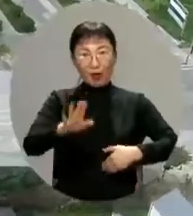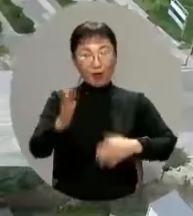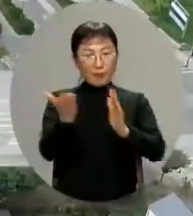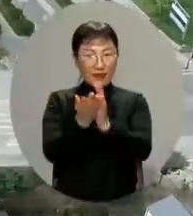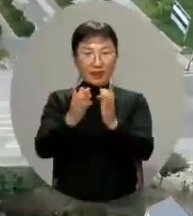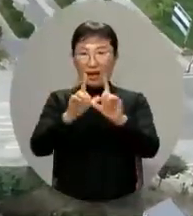말했습니다